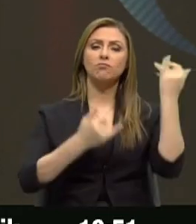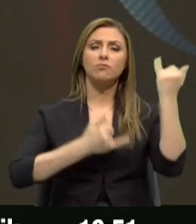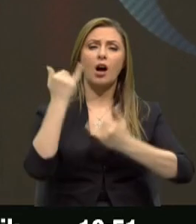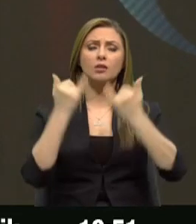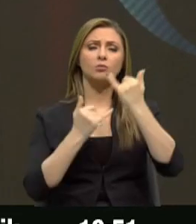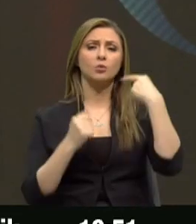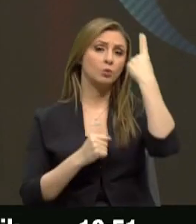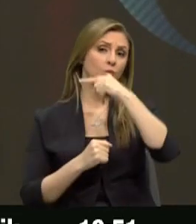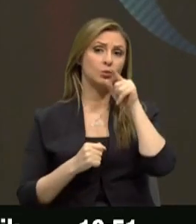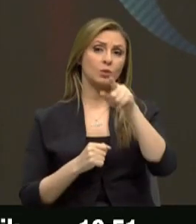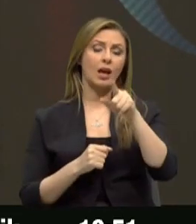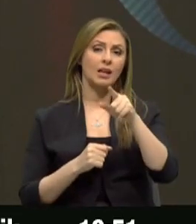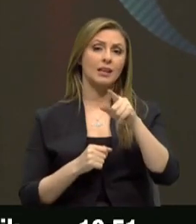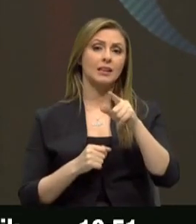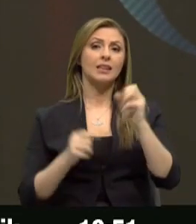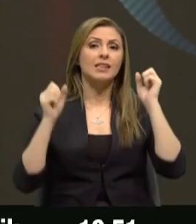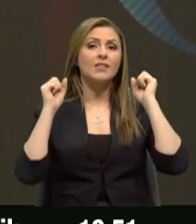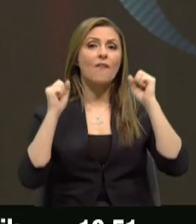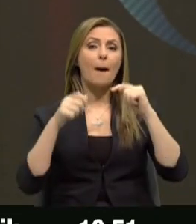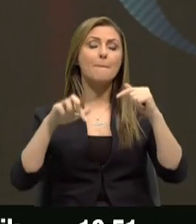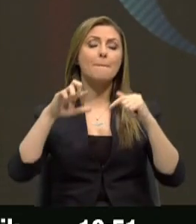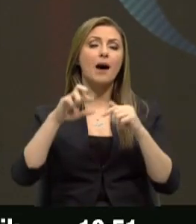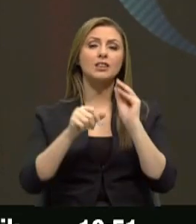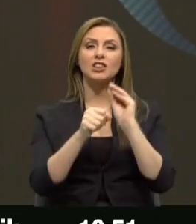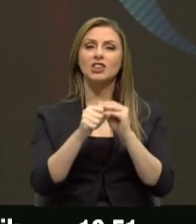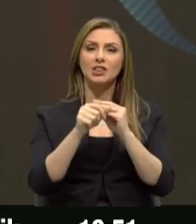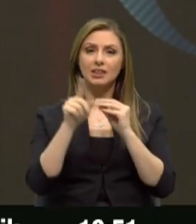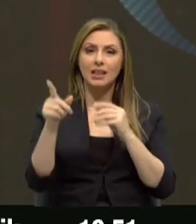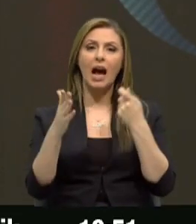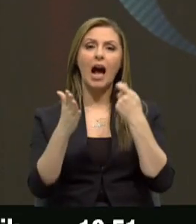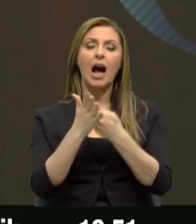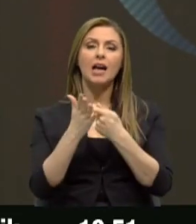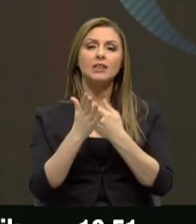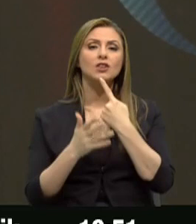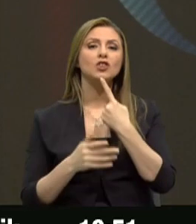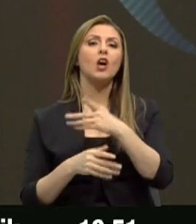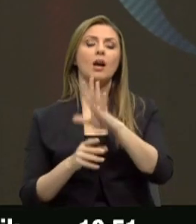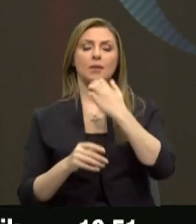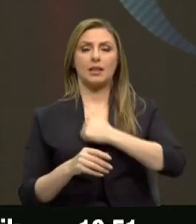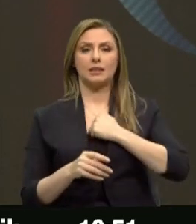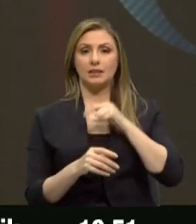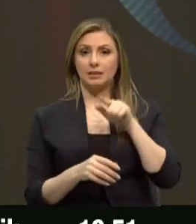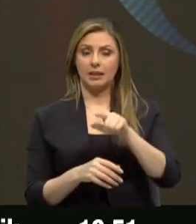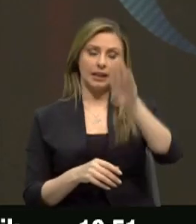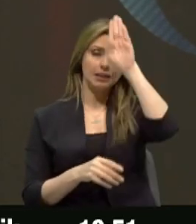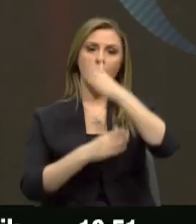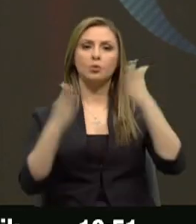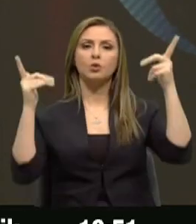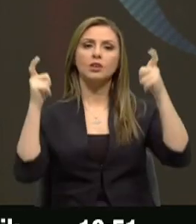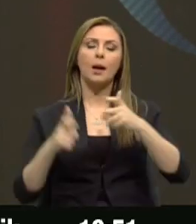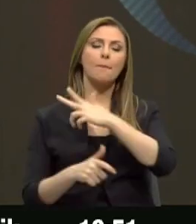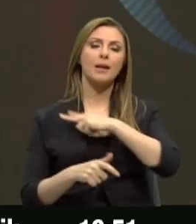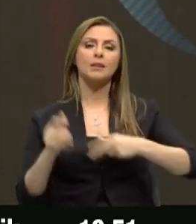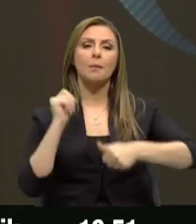tartışma nedeniyle Zafer Partisi Genel Başkanı Ümit Özdağ da adını anmadan tepki gösterdi. İstanbul Büyükşehir Belediye